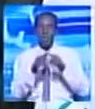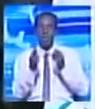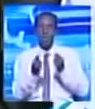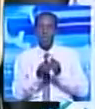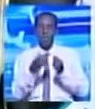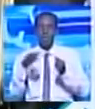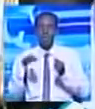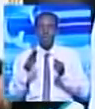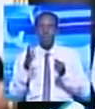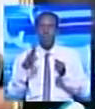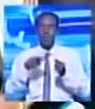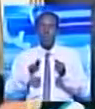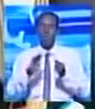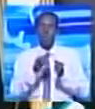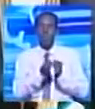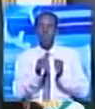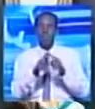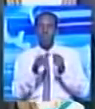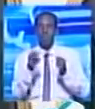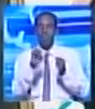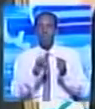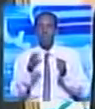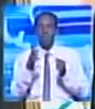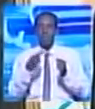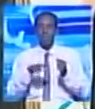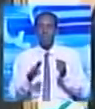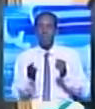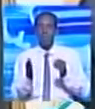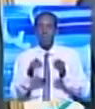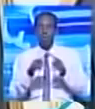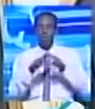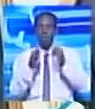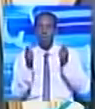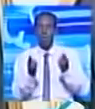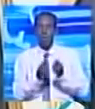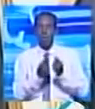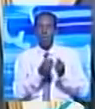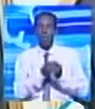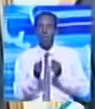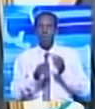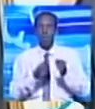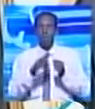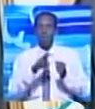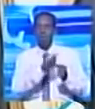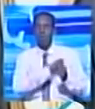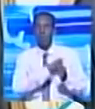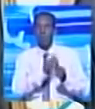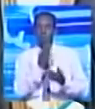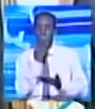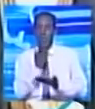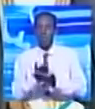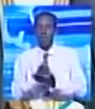coordonné cette activité et aussi acheminé par la Banque islamique de développement. Nous